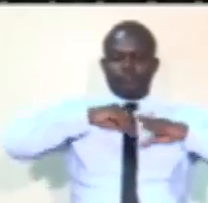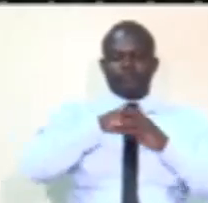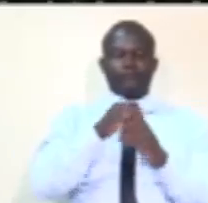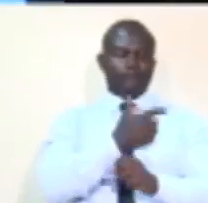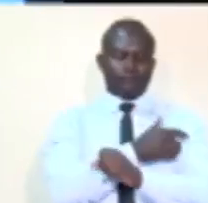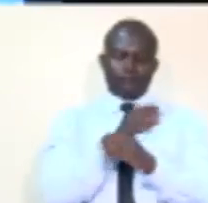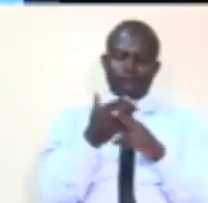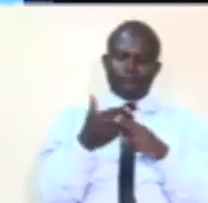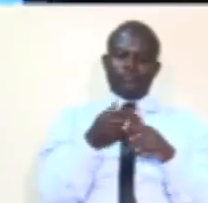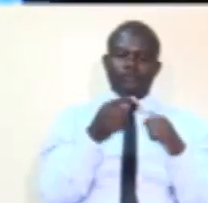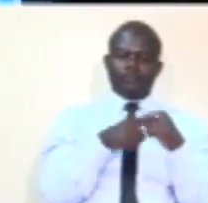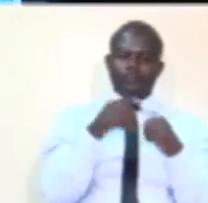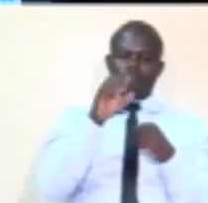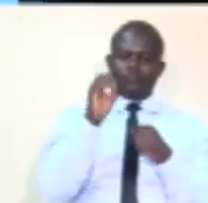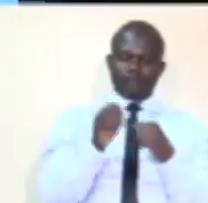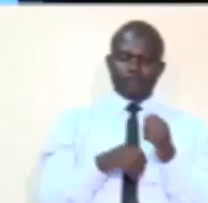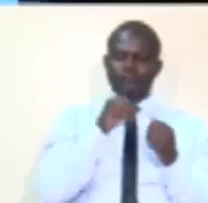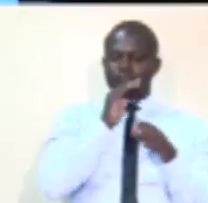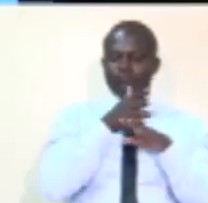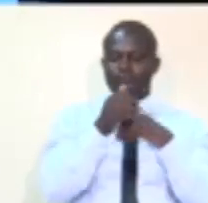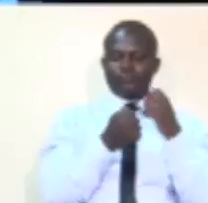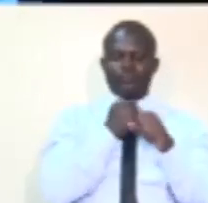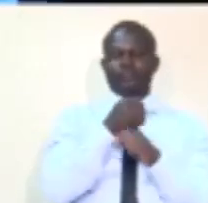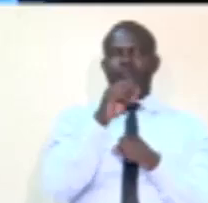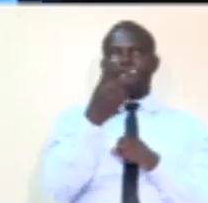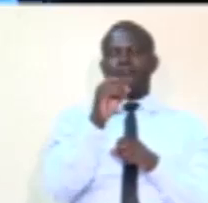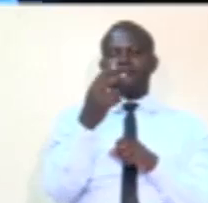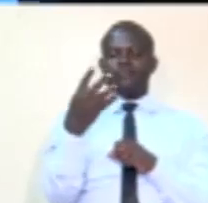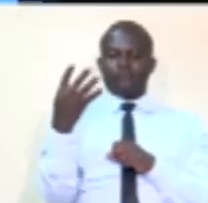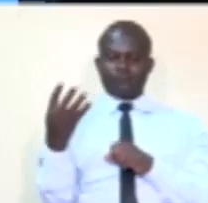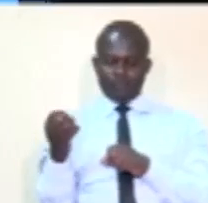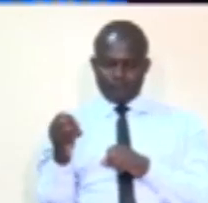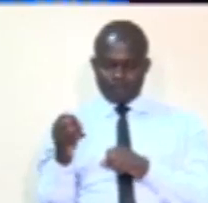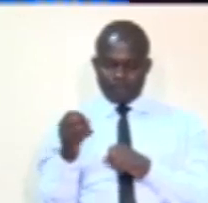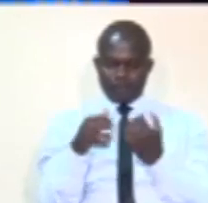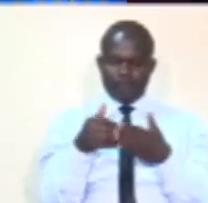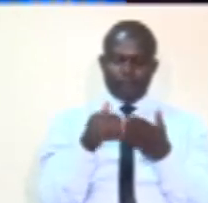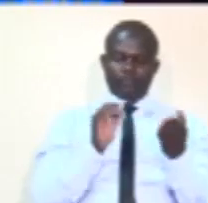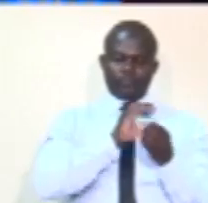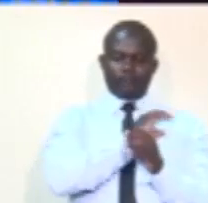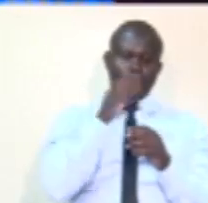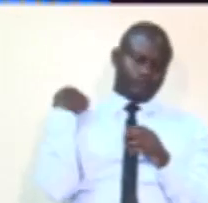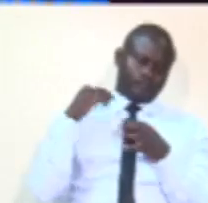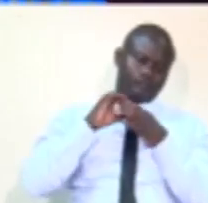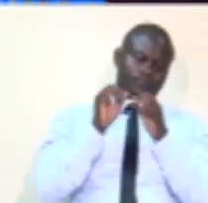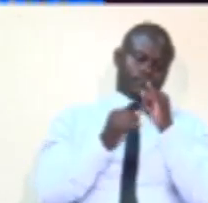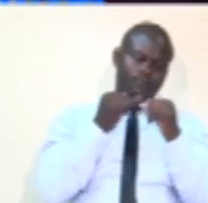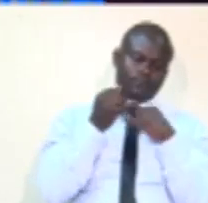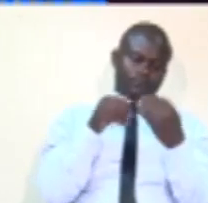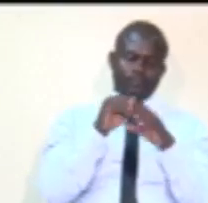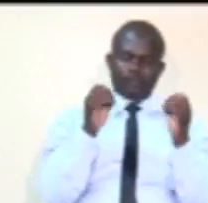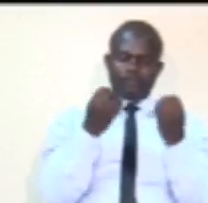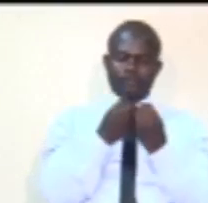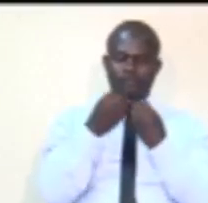gipimo kingana na 60% bitarenze mu mwaka wa 2040. Aho ni naho Komiseri ushinzwe ubufatanye mpuzamahanga mu muryango